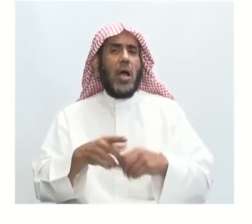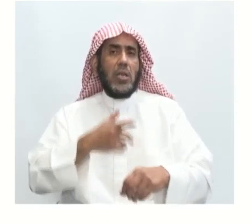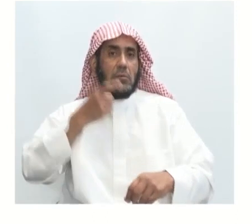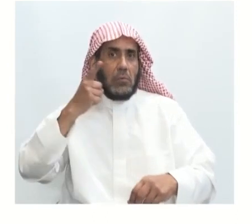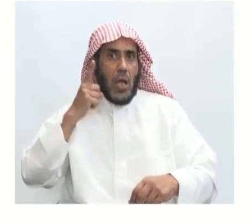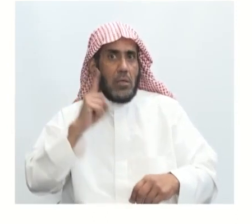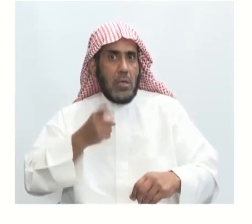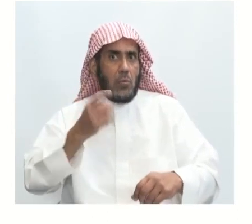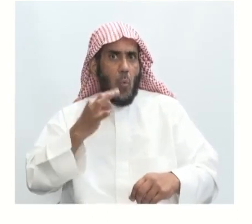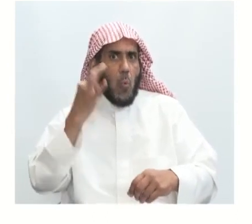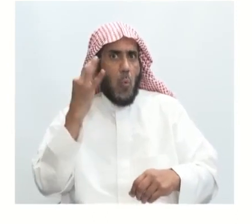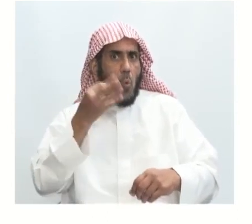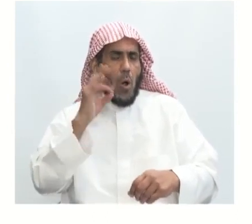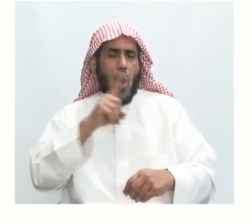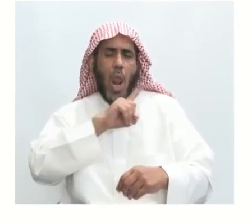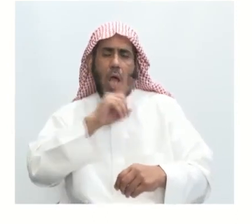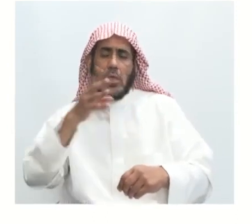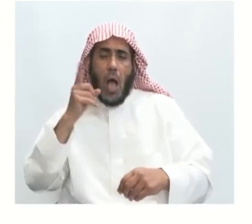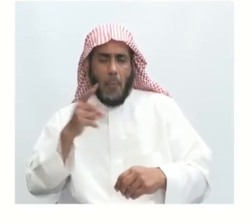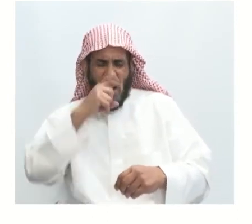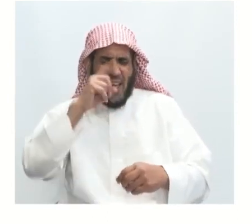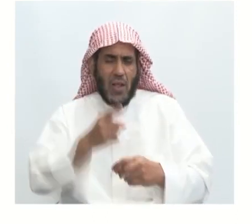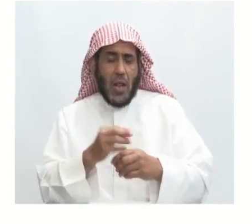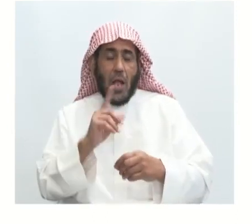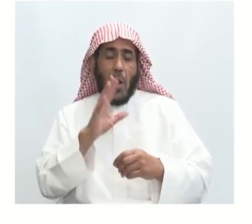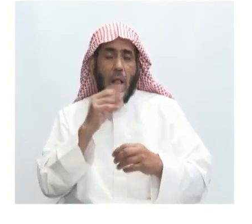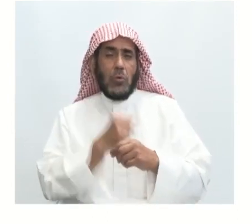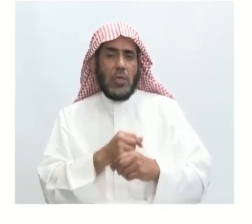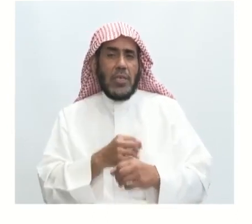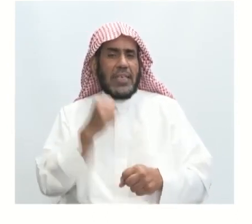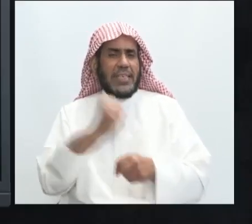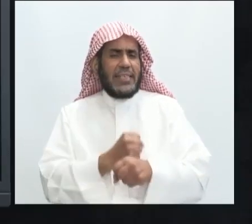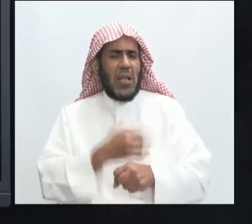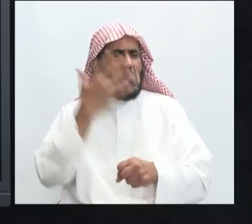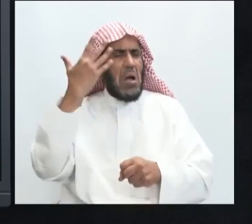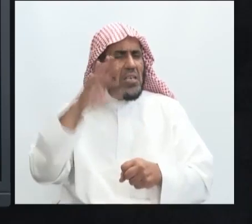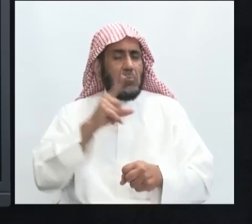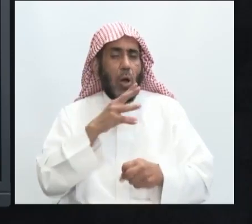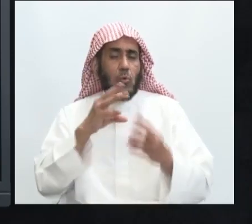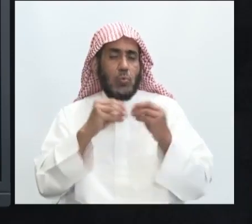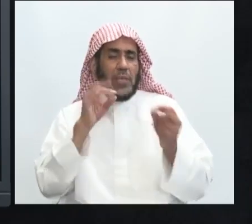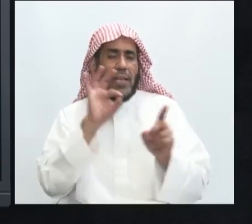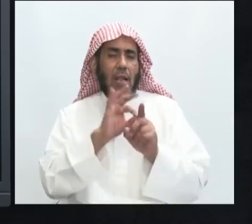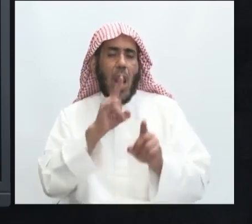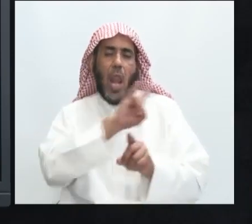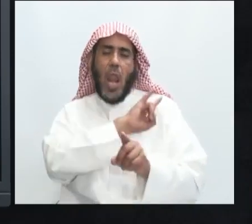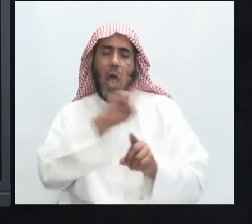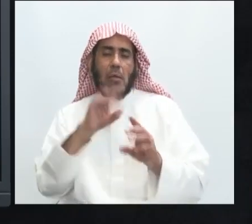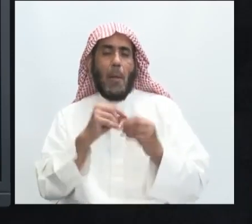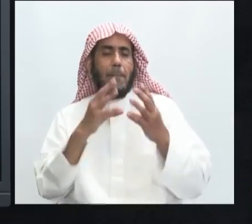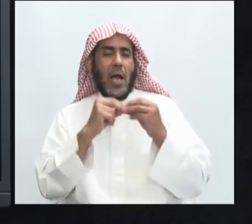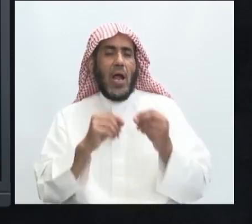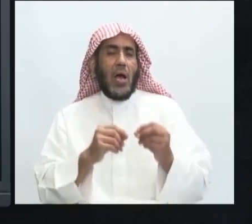فيه معنى التهديد وليس امر افعل كما قال النبي صلى الله عليه وسلم اصنع ما شئت مقصود به لا لا تصنع لكن